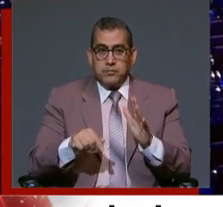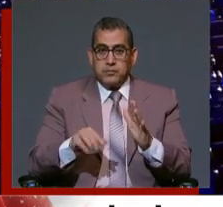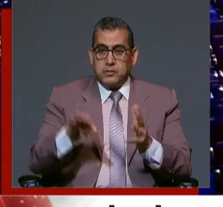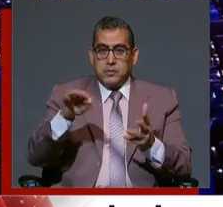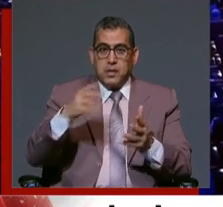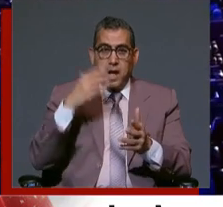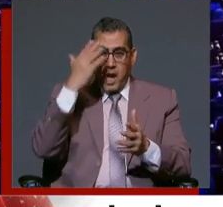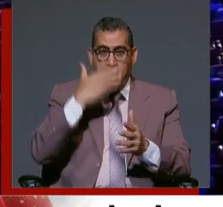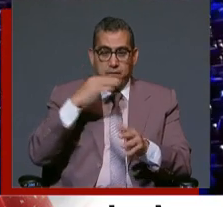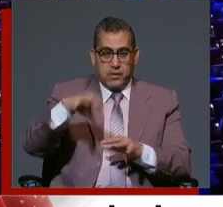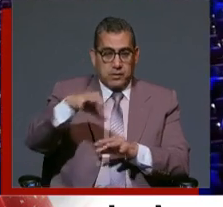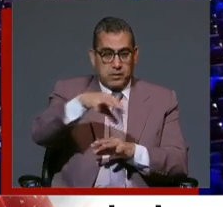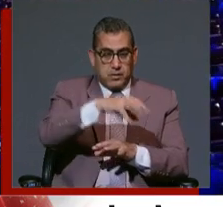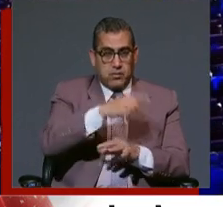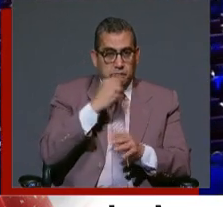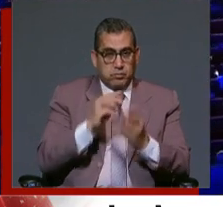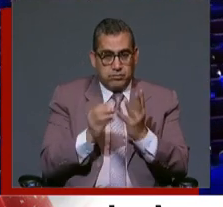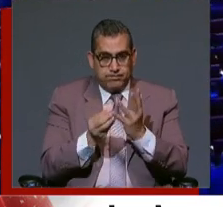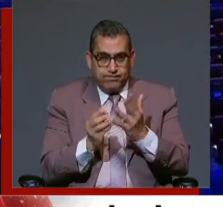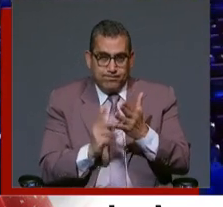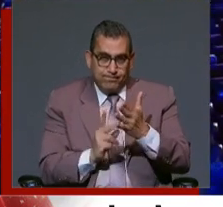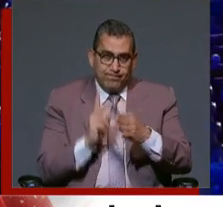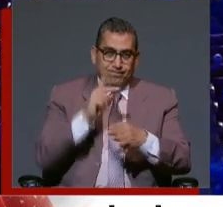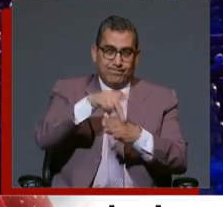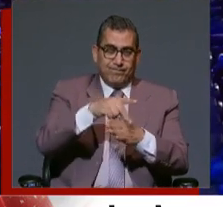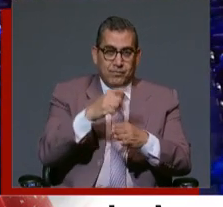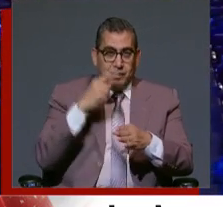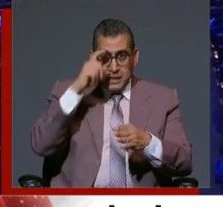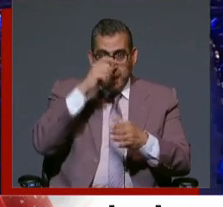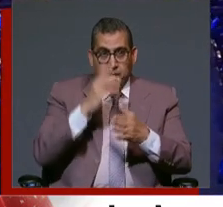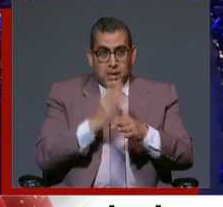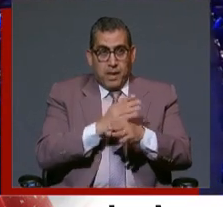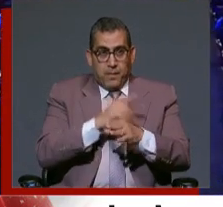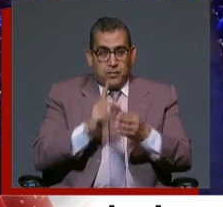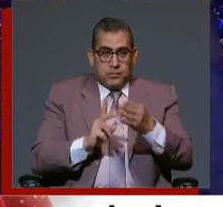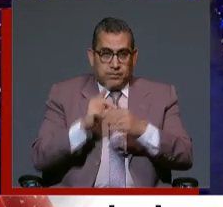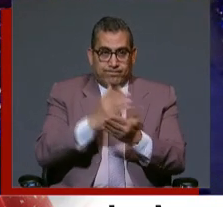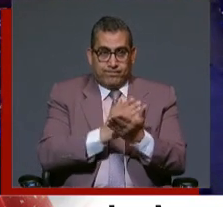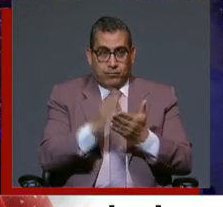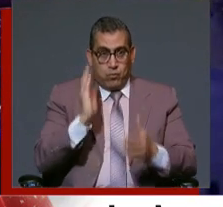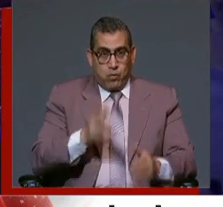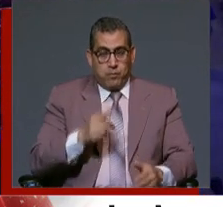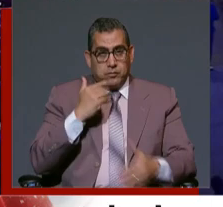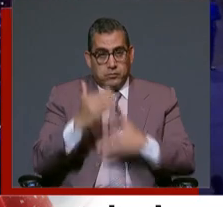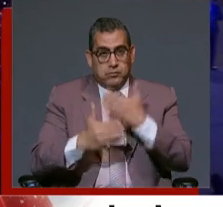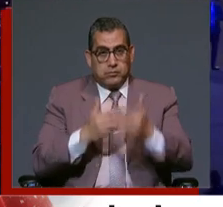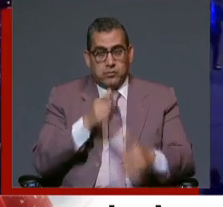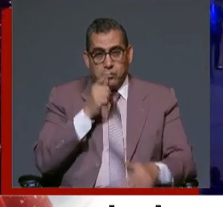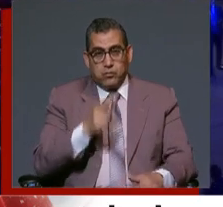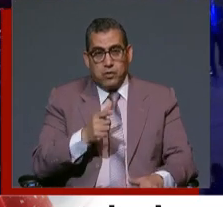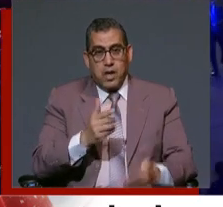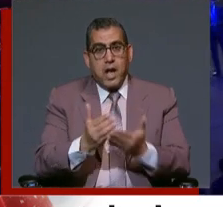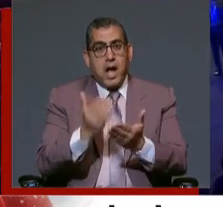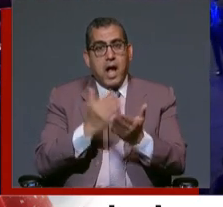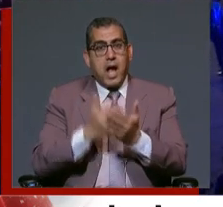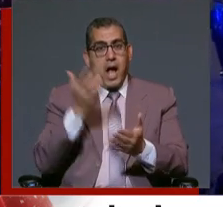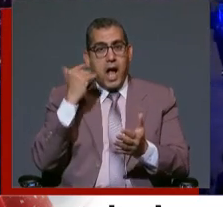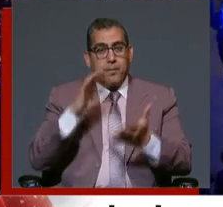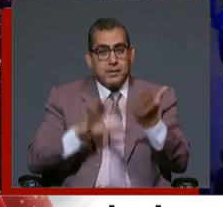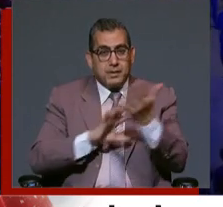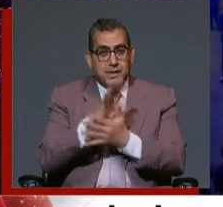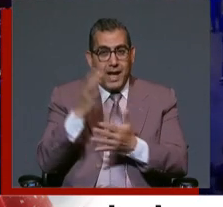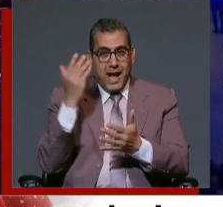الأفريقية أنها تتخطى هذه الأزمة، أنها تحقق طفرة حقيقية في نظر حضرتك؟ منتهى الأمانة، قبل الأزمات